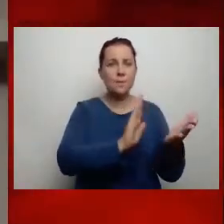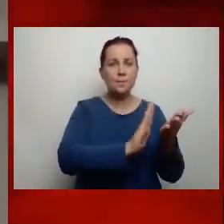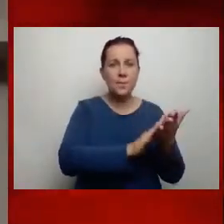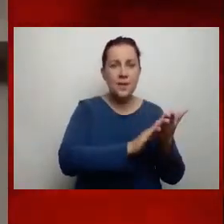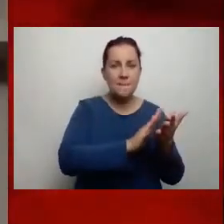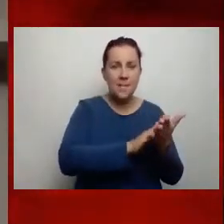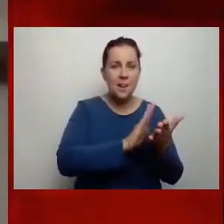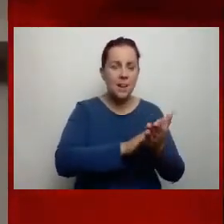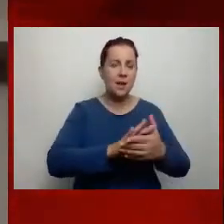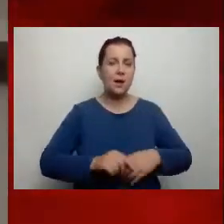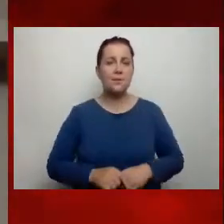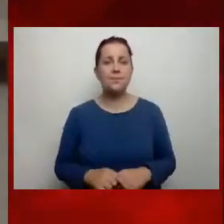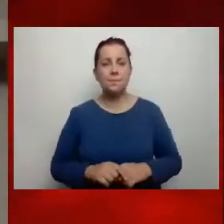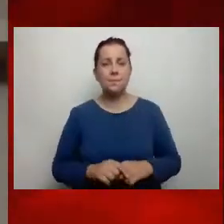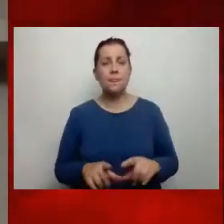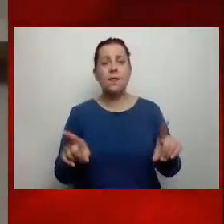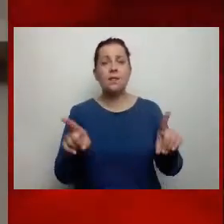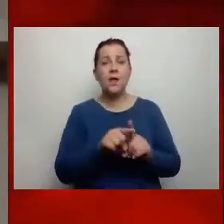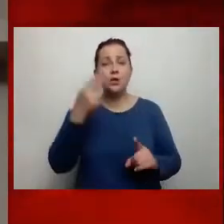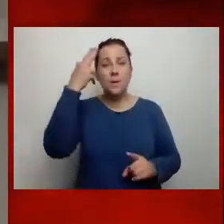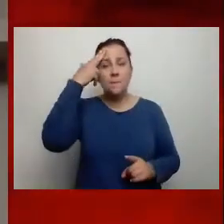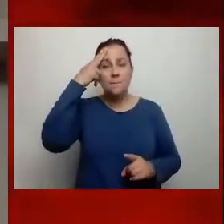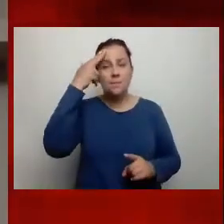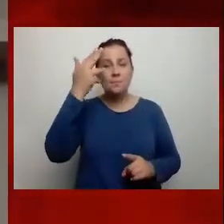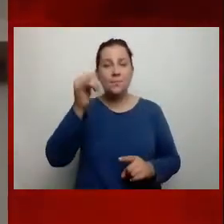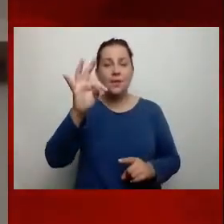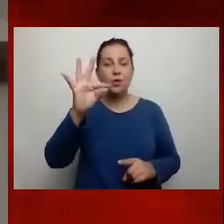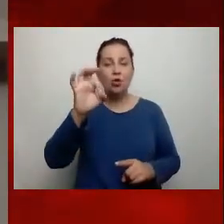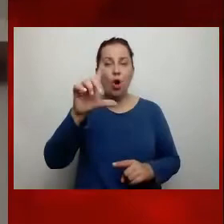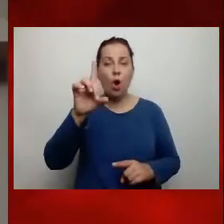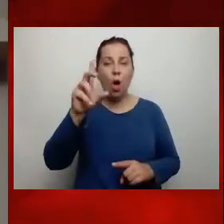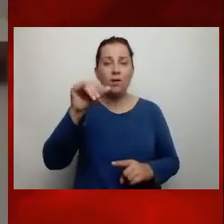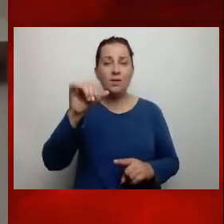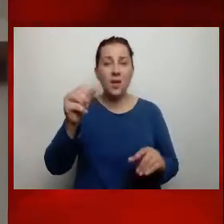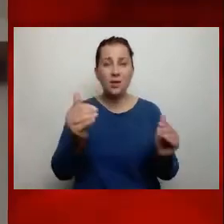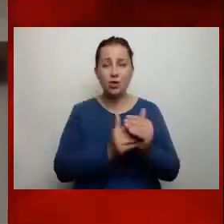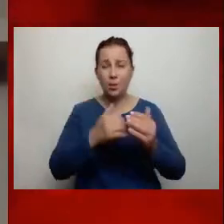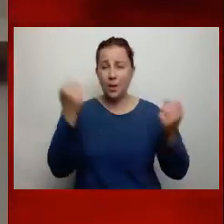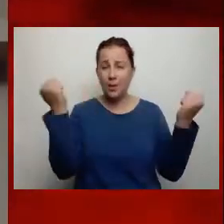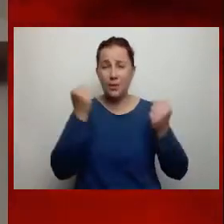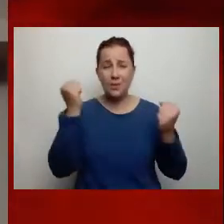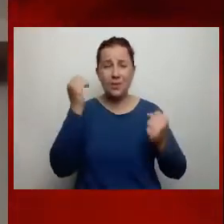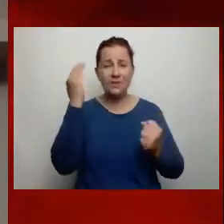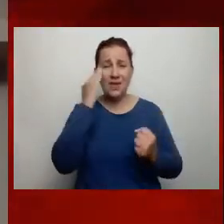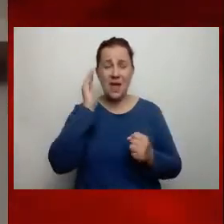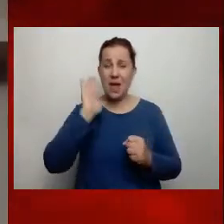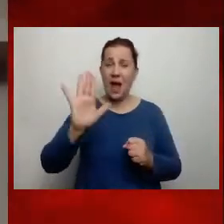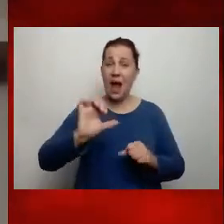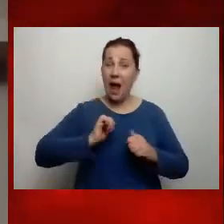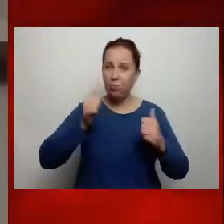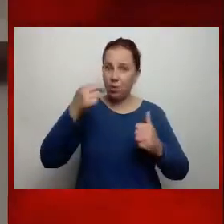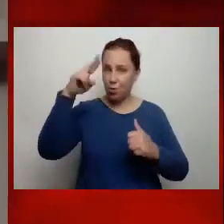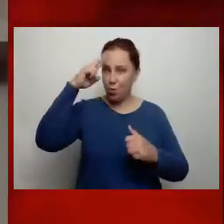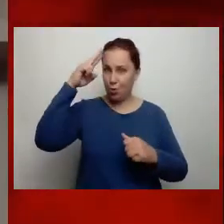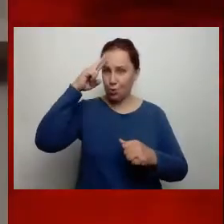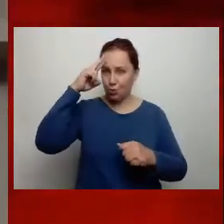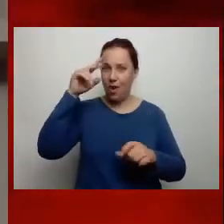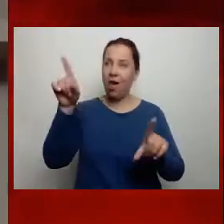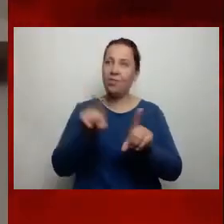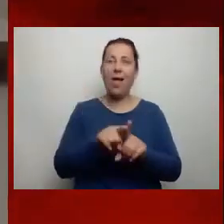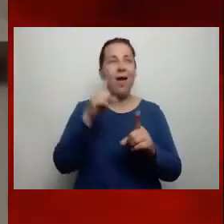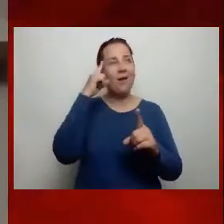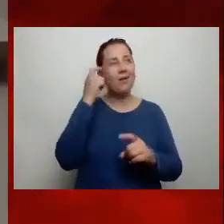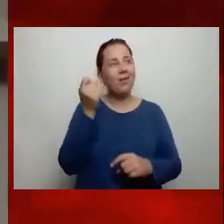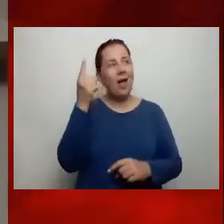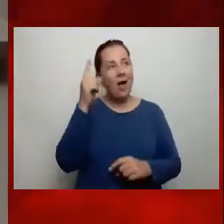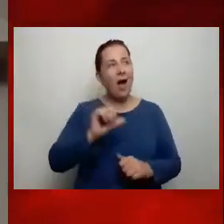do mitologii. No, trzeba mieć ogromną wiedzę zazwyczaj, żeby rozumieć, a potem inteligencję, żeby